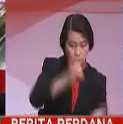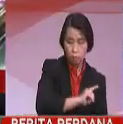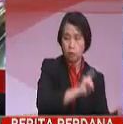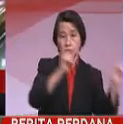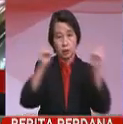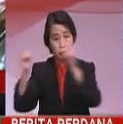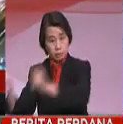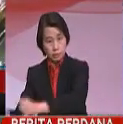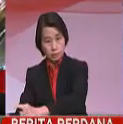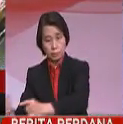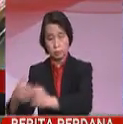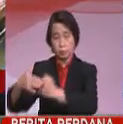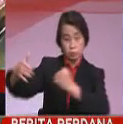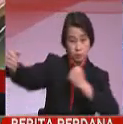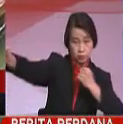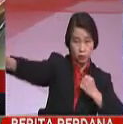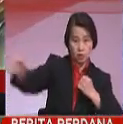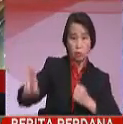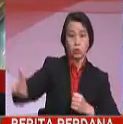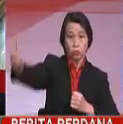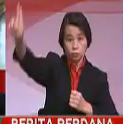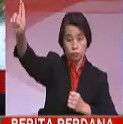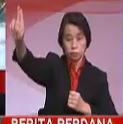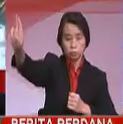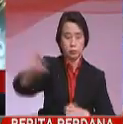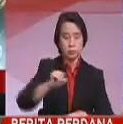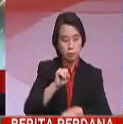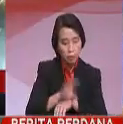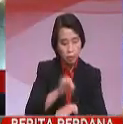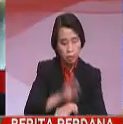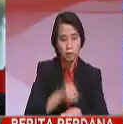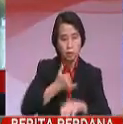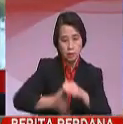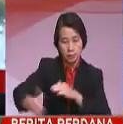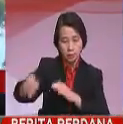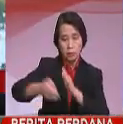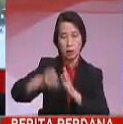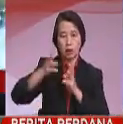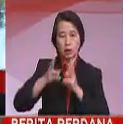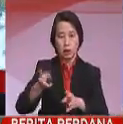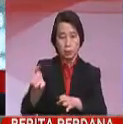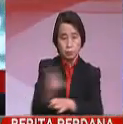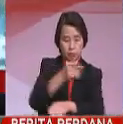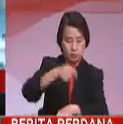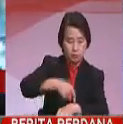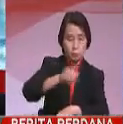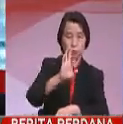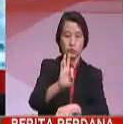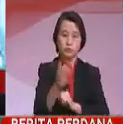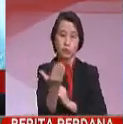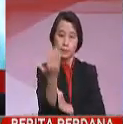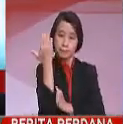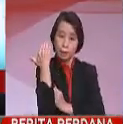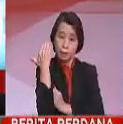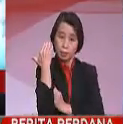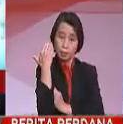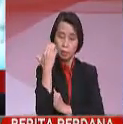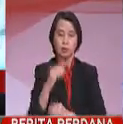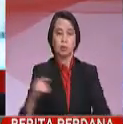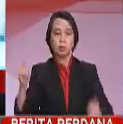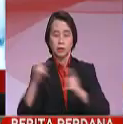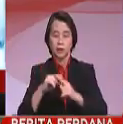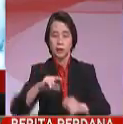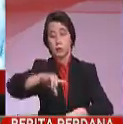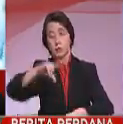ke destinasi yang lebih jauh di utara tanah air dinasihatkan memasuki Lebuh Raya sebelum jam 9 pagi. Manakala ke destinasi